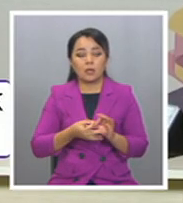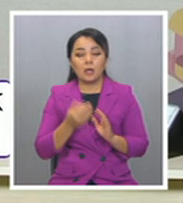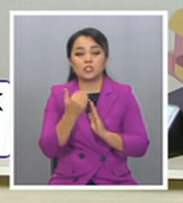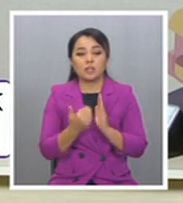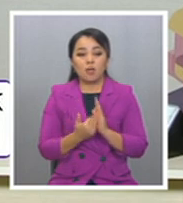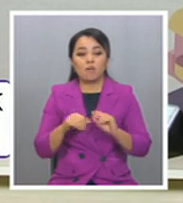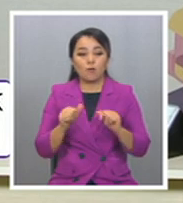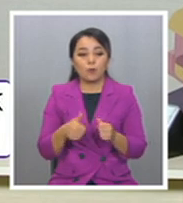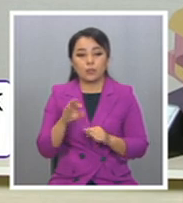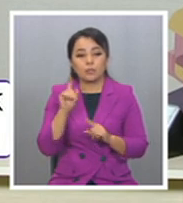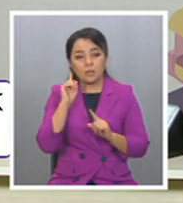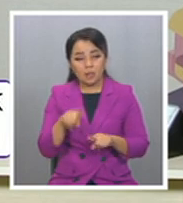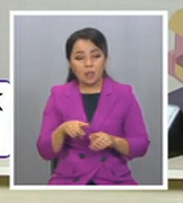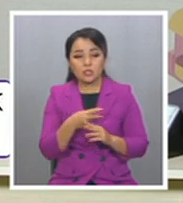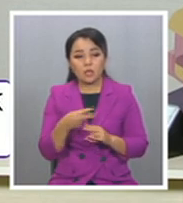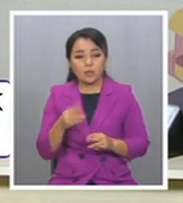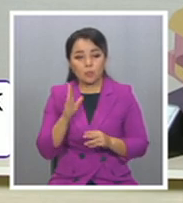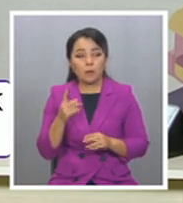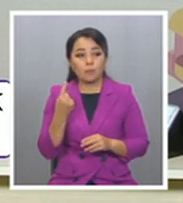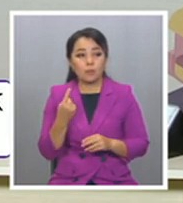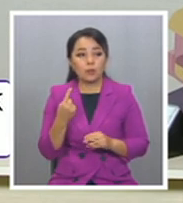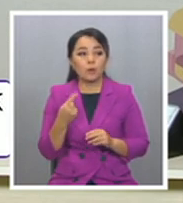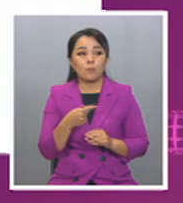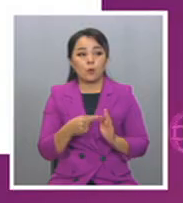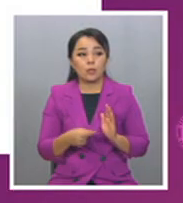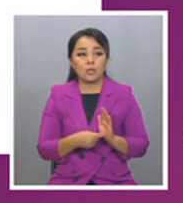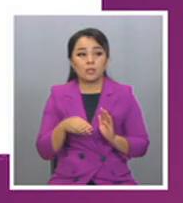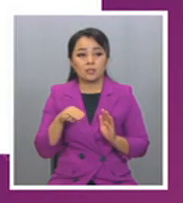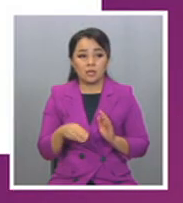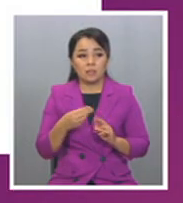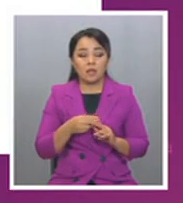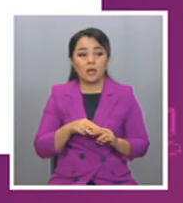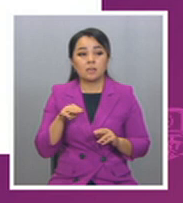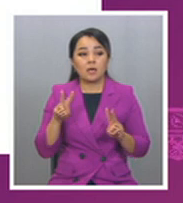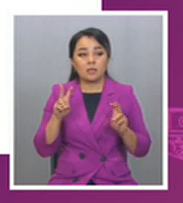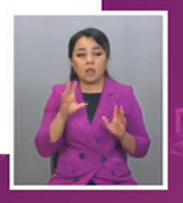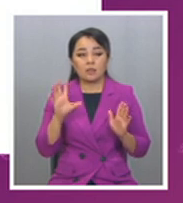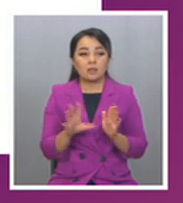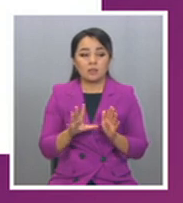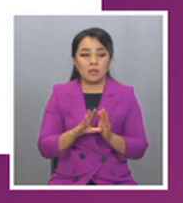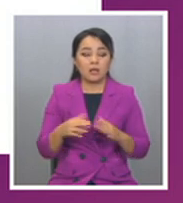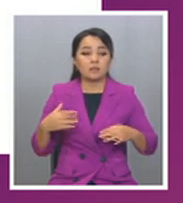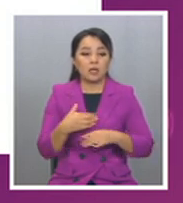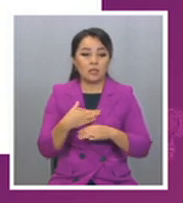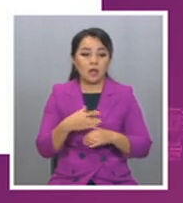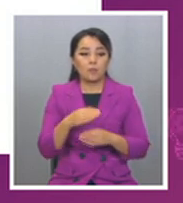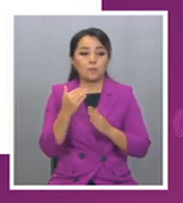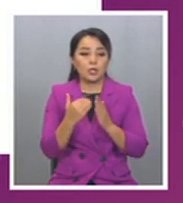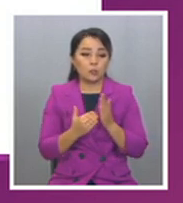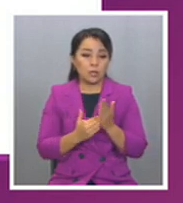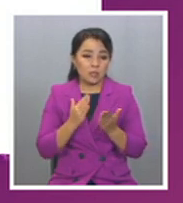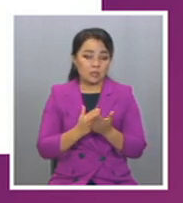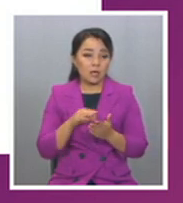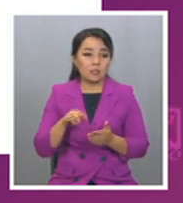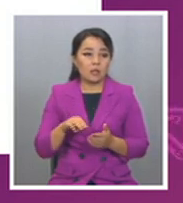формуласын білеміз. Жиілік тең болады 1 бөлінген т. Т дегеніміз электромагнит тербелістердің периоды. Т тең